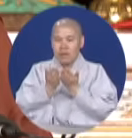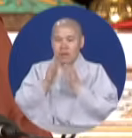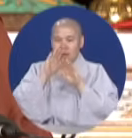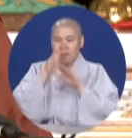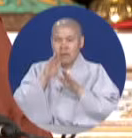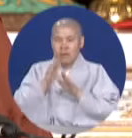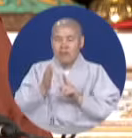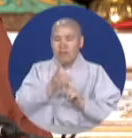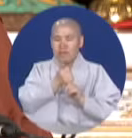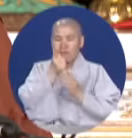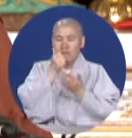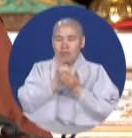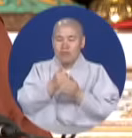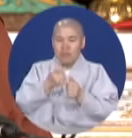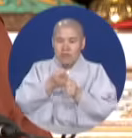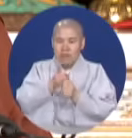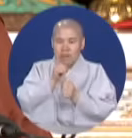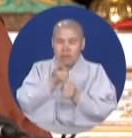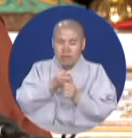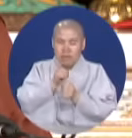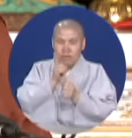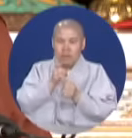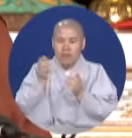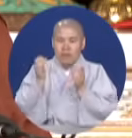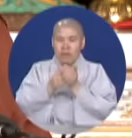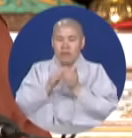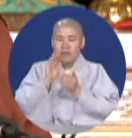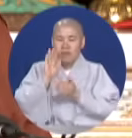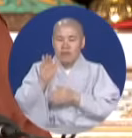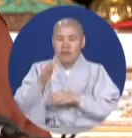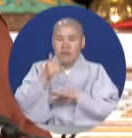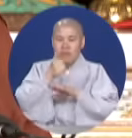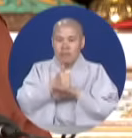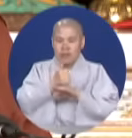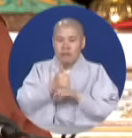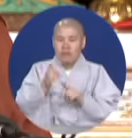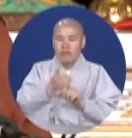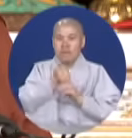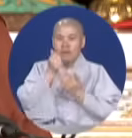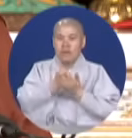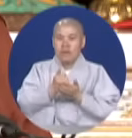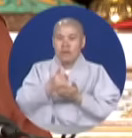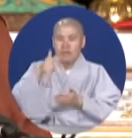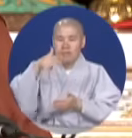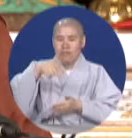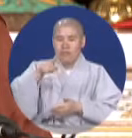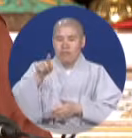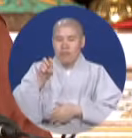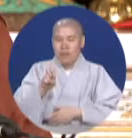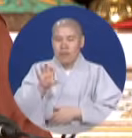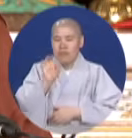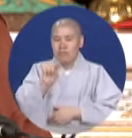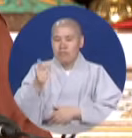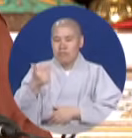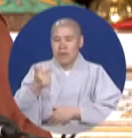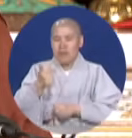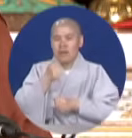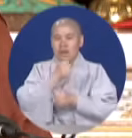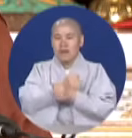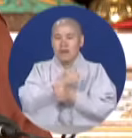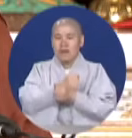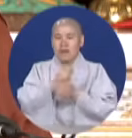부처님을 다 조성을 해서 마지막으로 봉불 저만할 때 이제